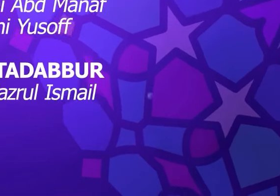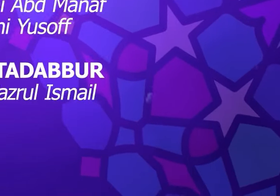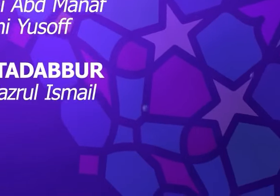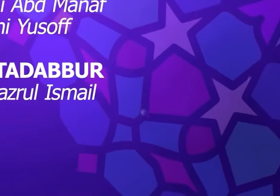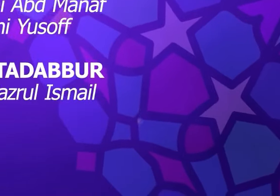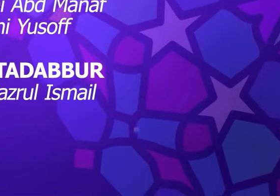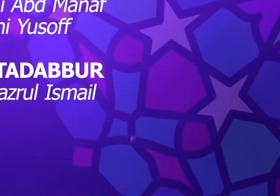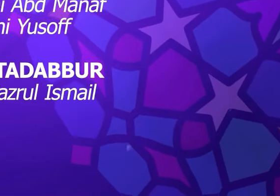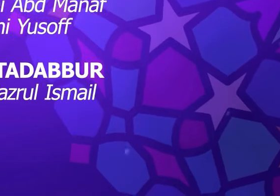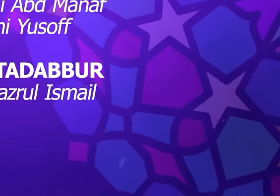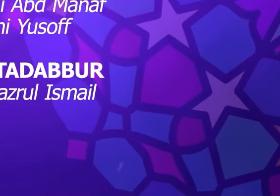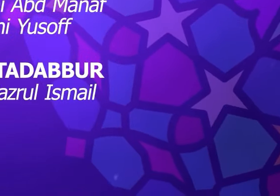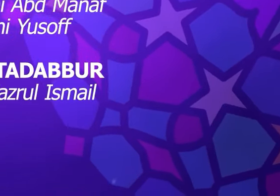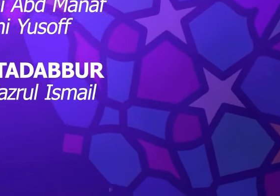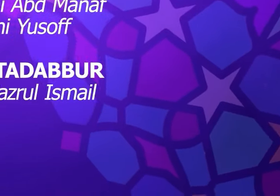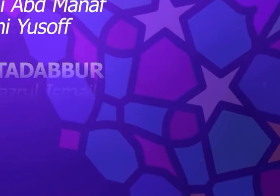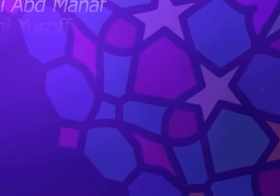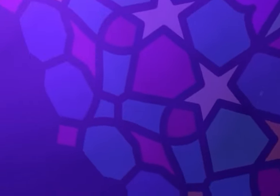atrafan